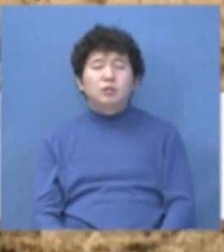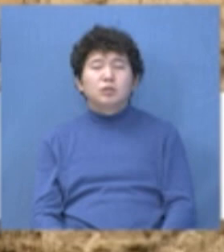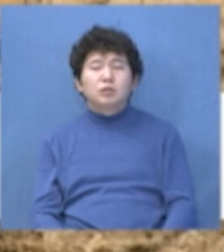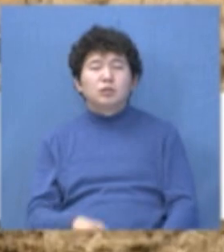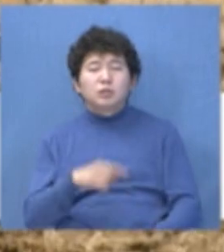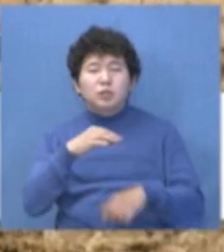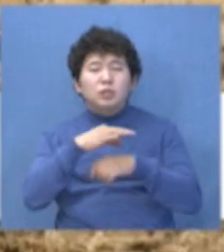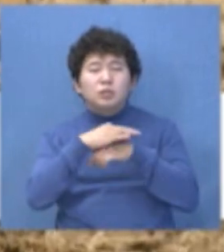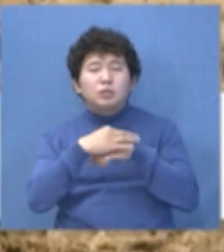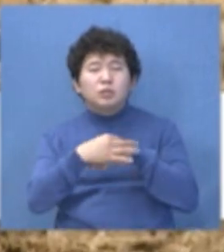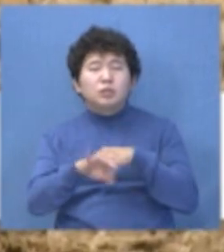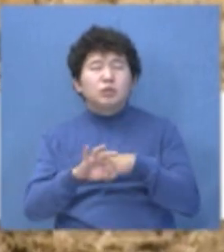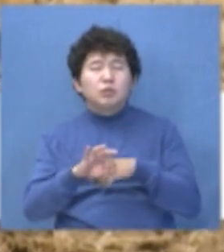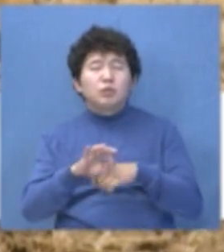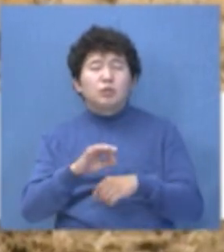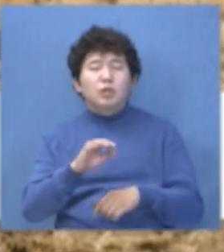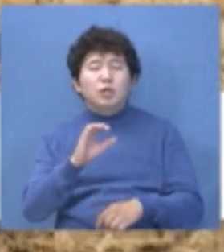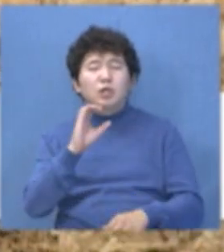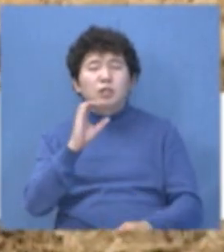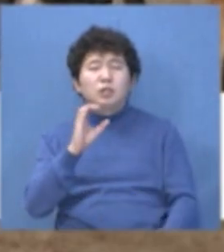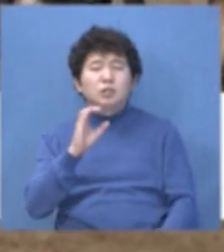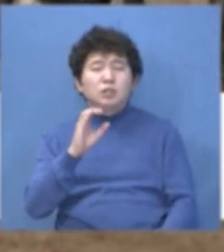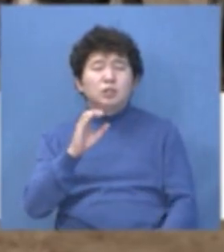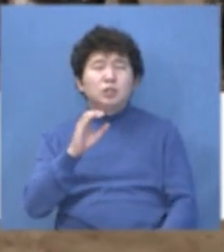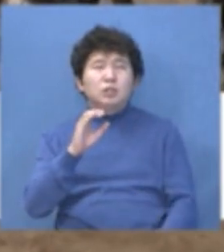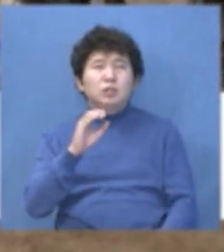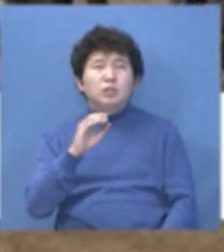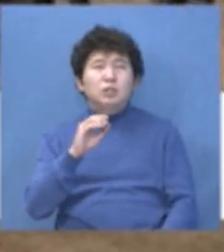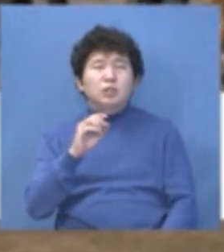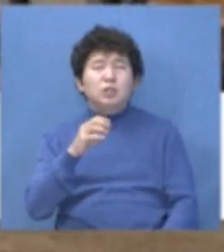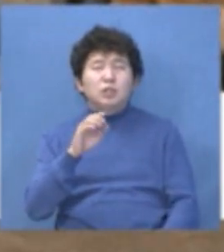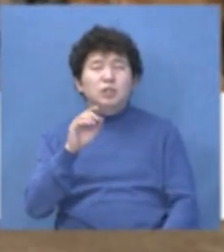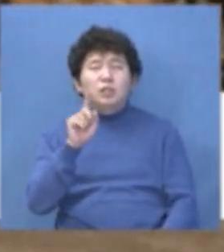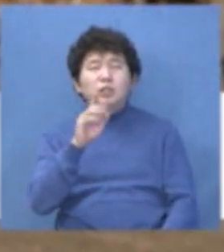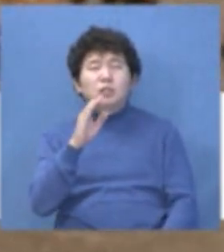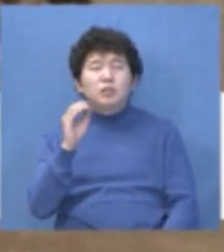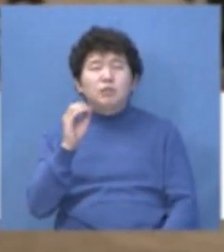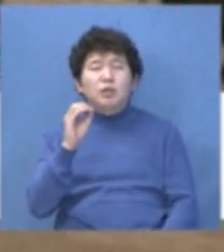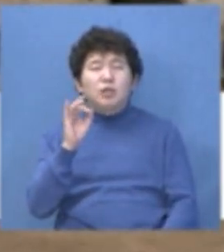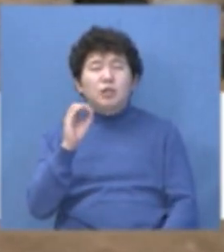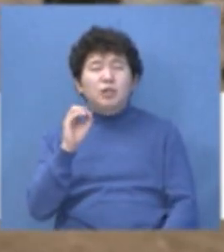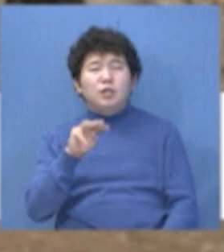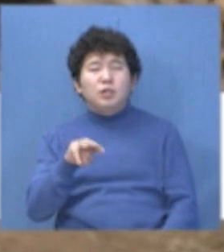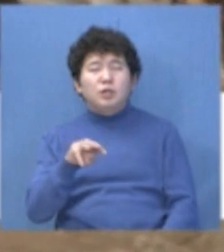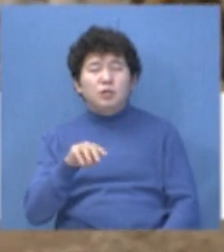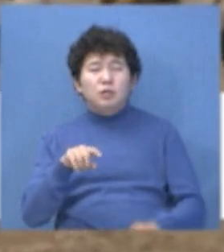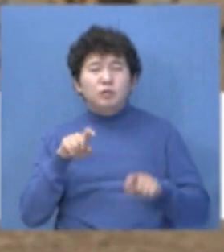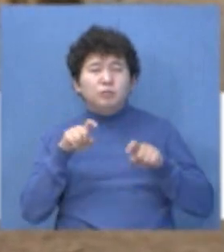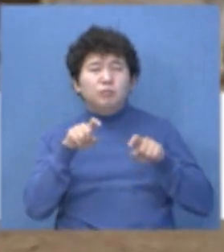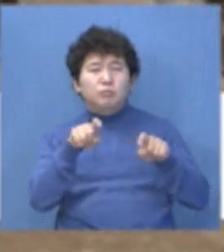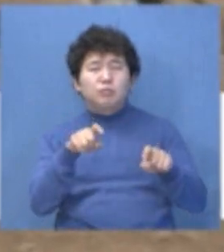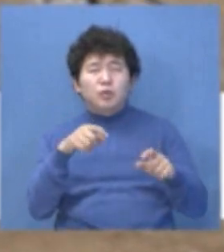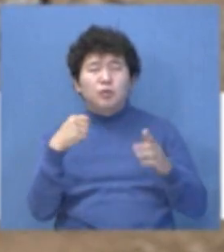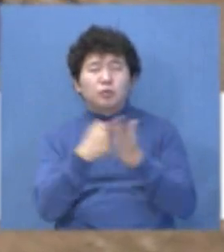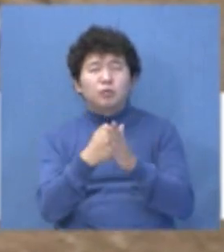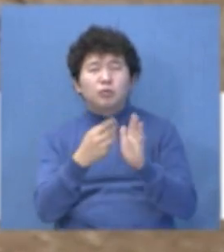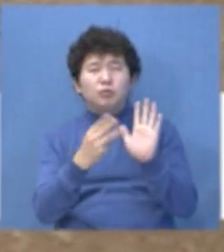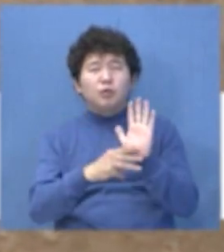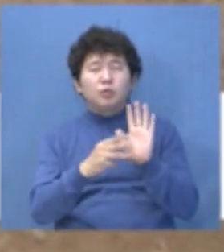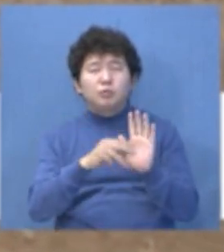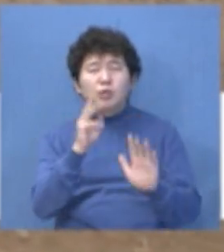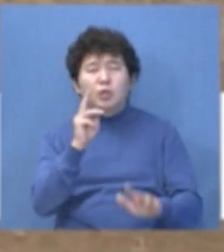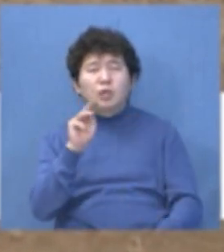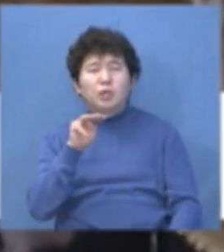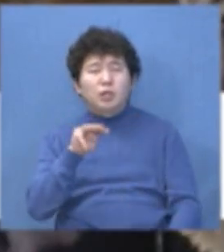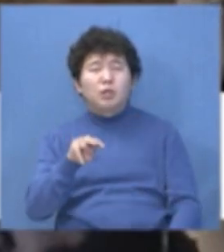жестокая с дикими зверями. Тазы была непревзойденной охотницей. Она развивает скорость свыше 80 км в час и